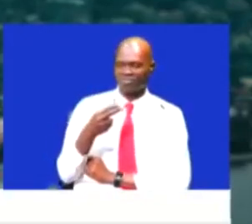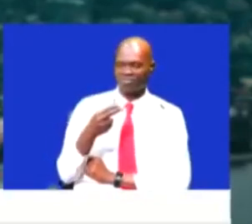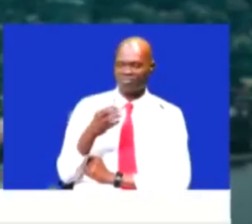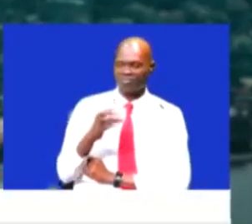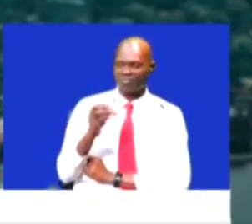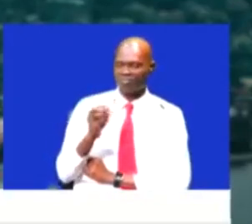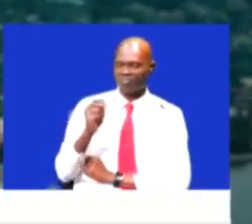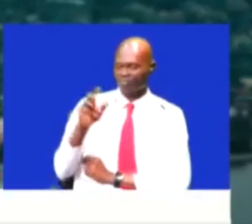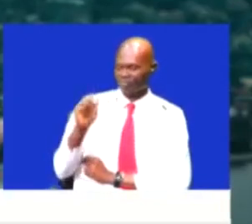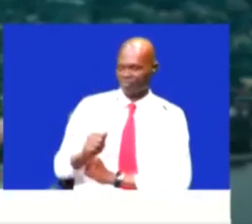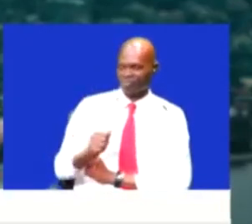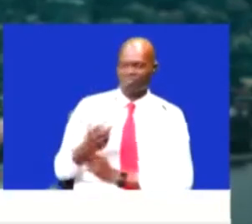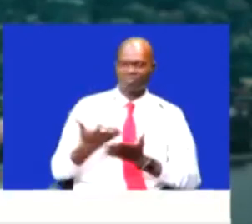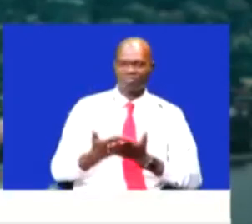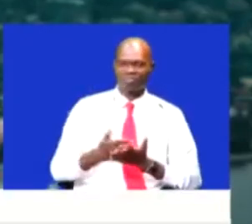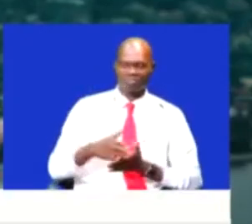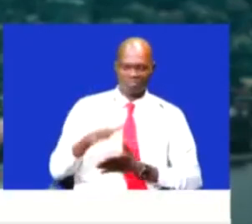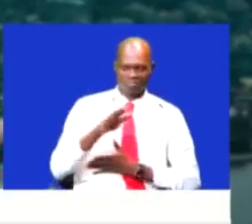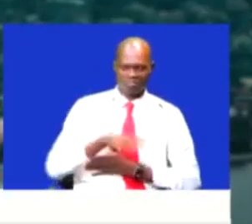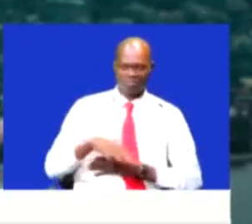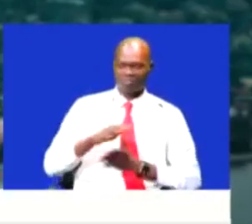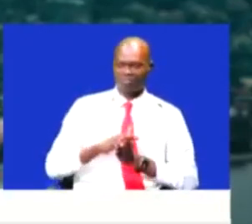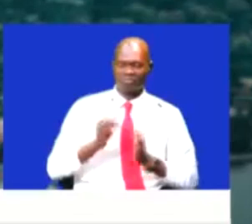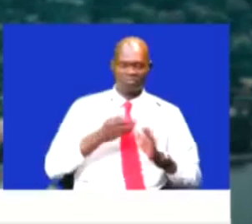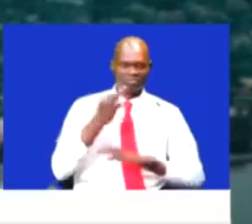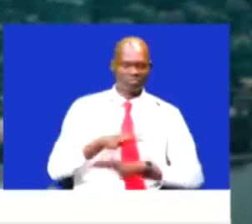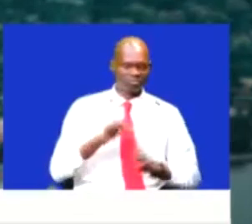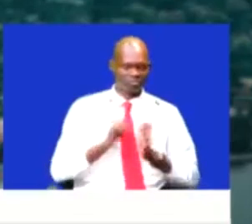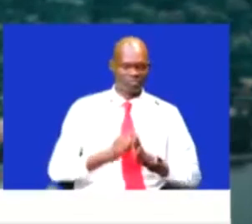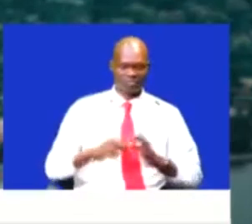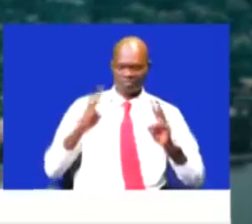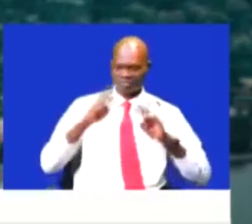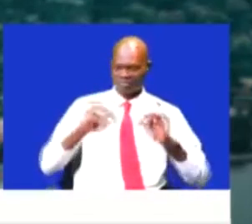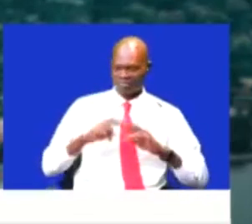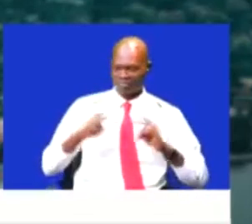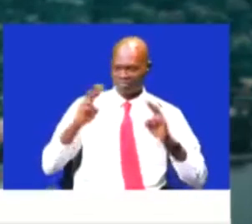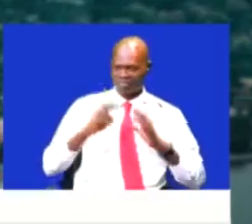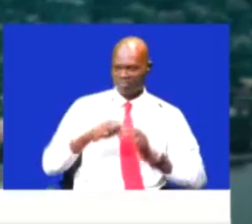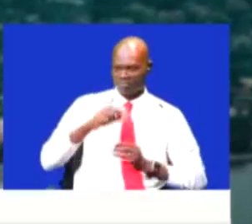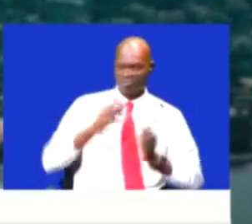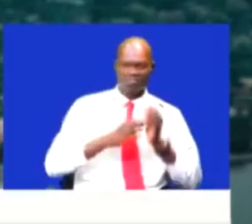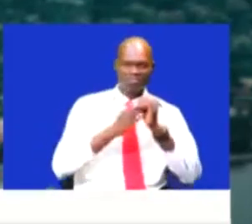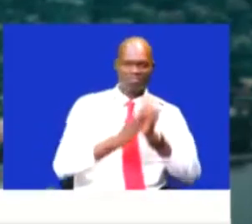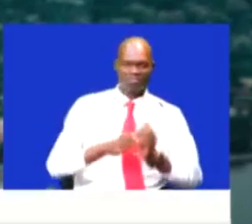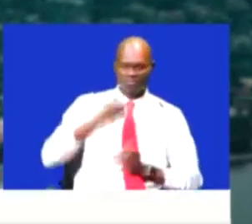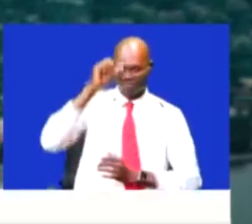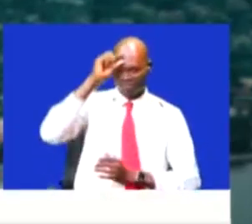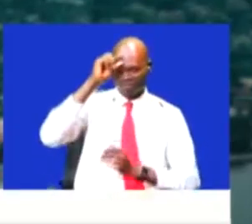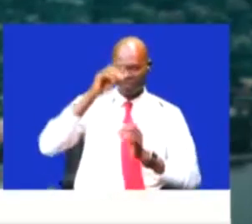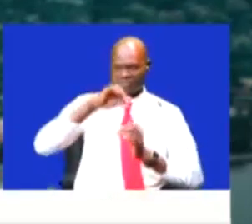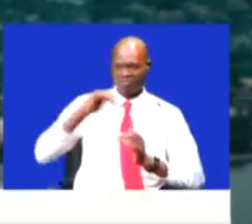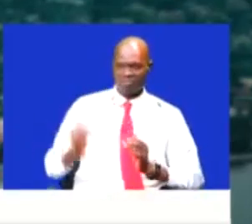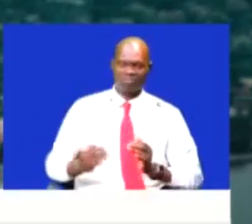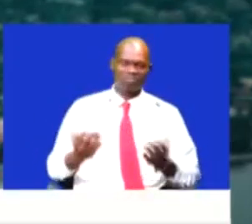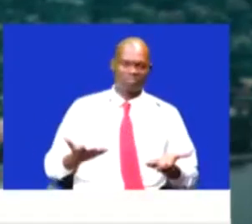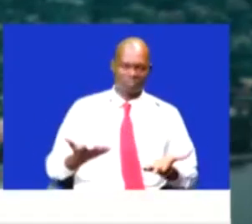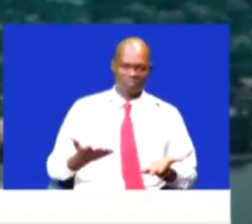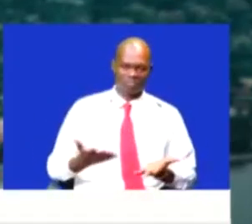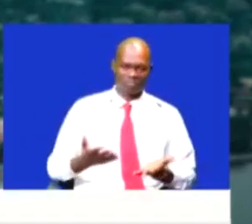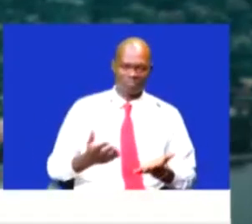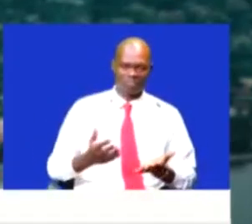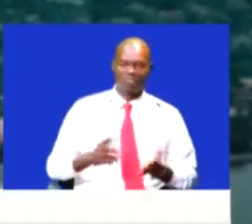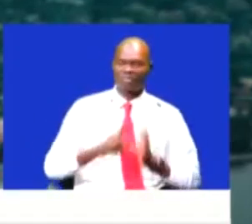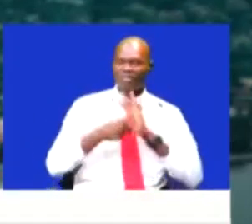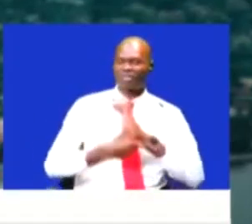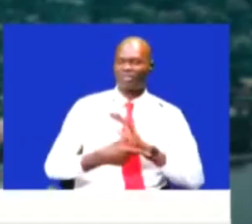konoero. Kata kamano bang' Peter Ologi ne manyo telo mar kaunti ewi wach noero, gikone to telo mar kaunti koro loso